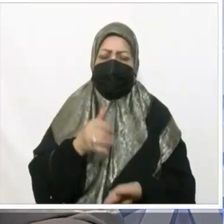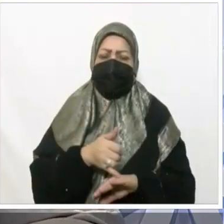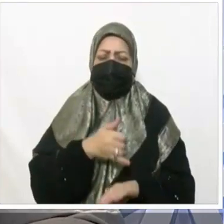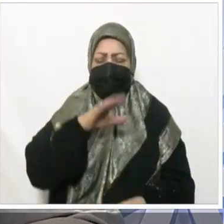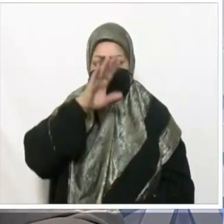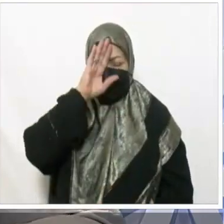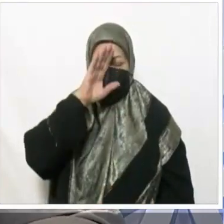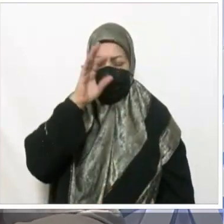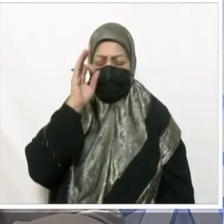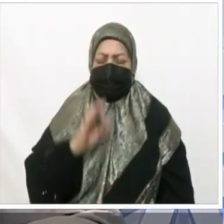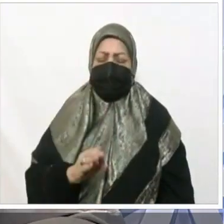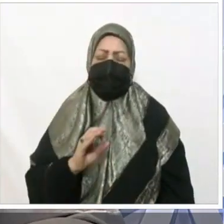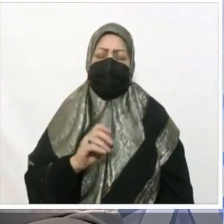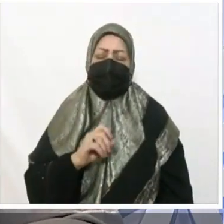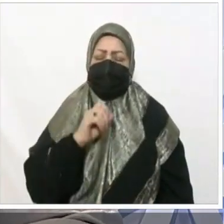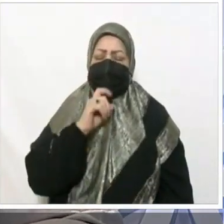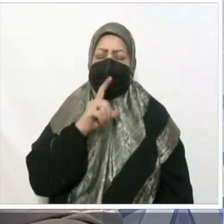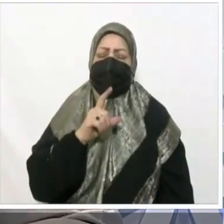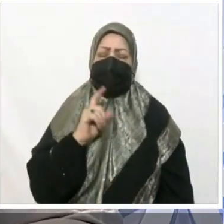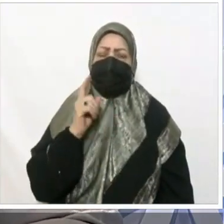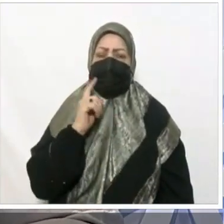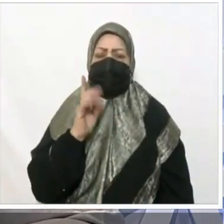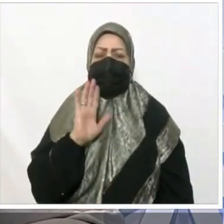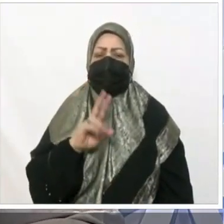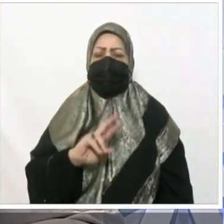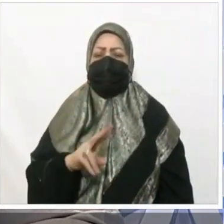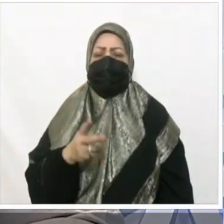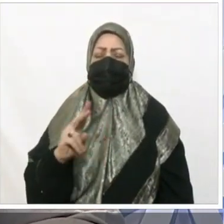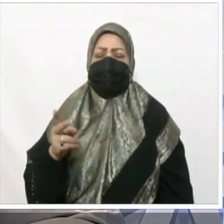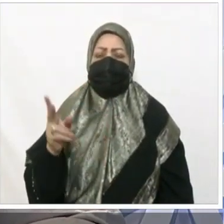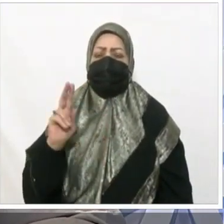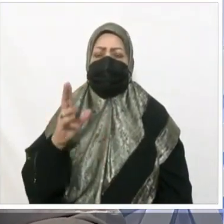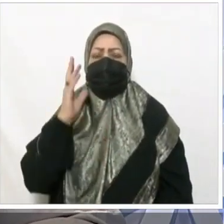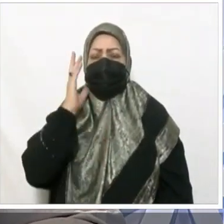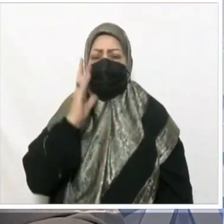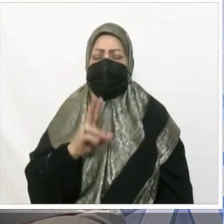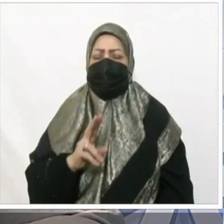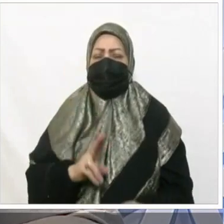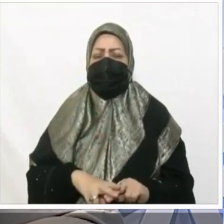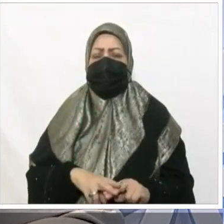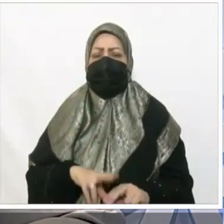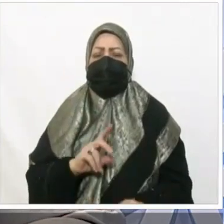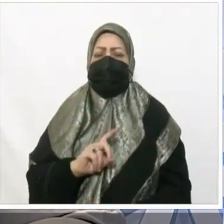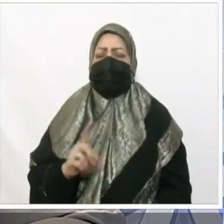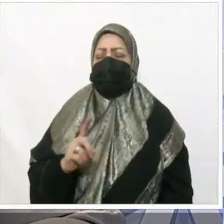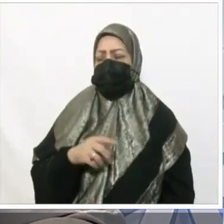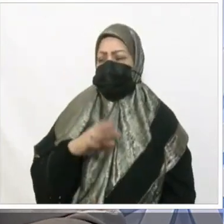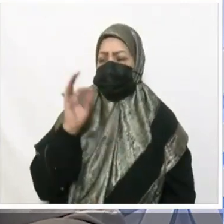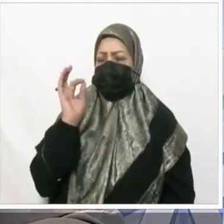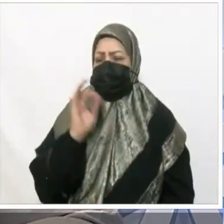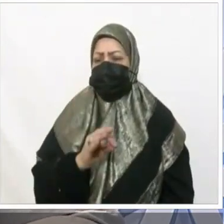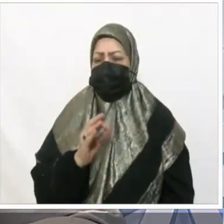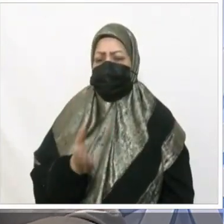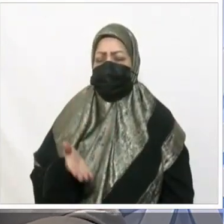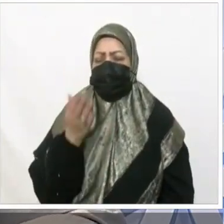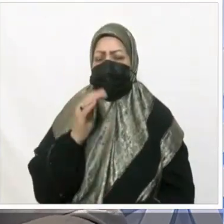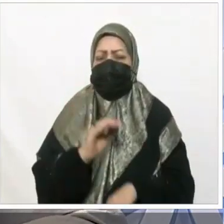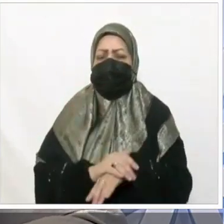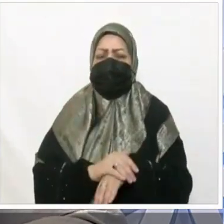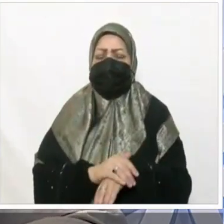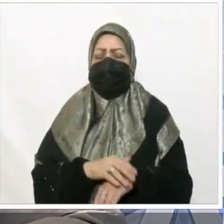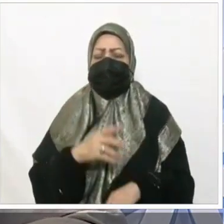حالات متكررة جدا، يعني لا تحتاج إلى إقامة دليل، فمجرد أن تقول السلام عليكم يقول